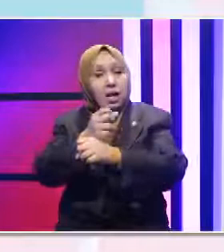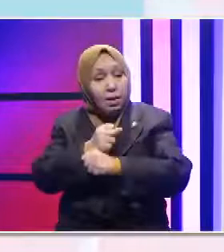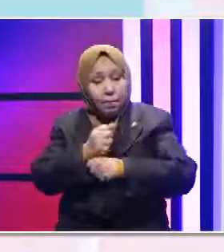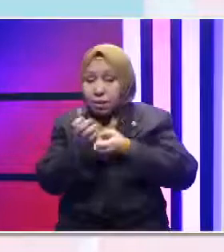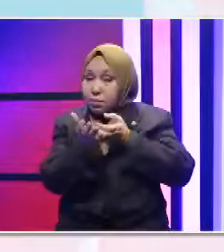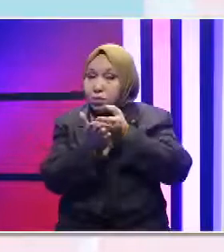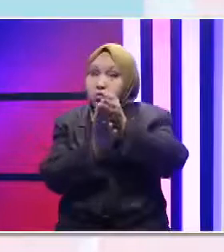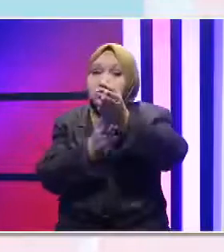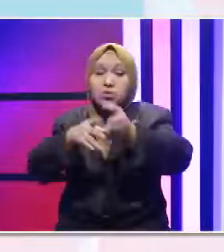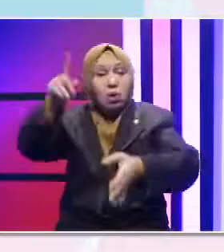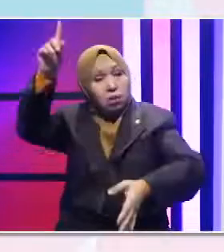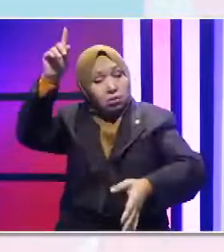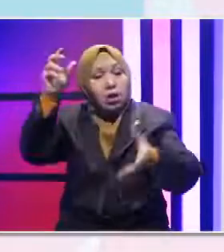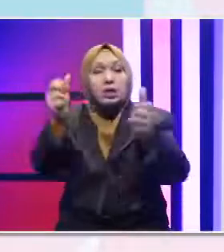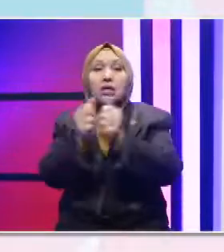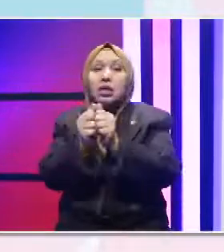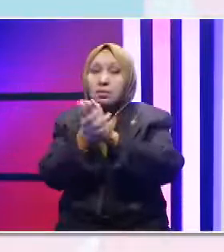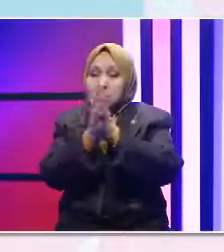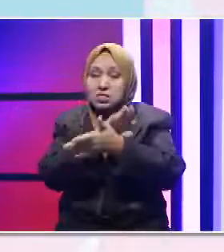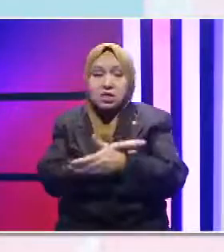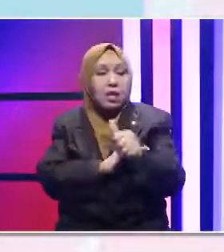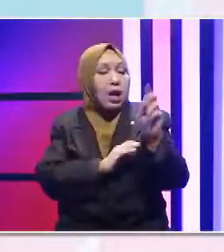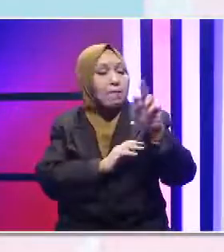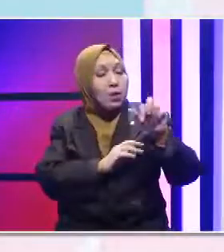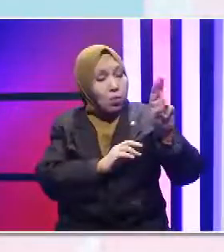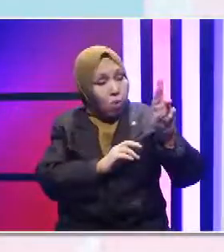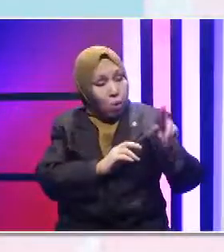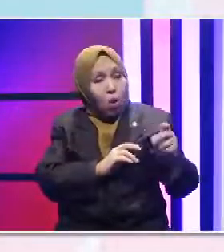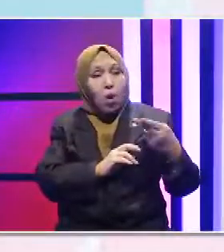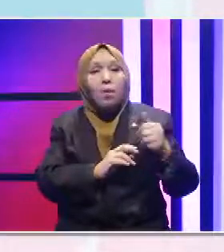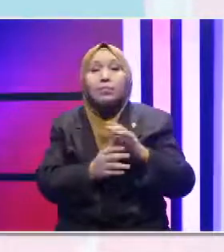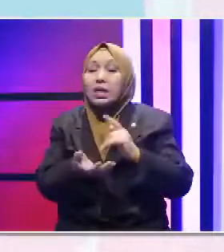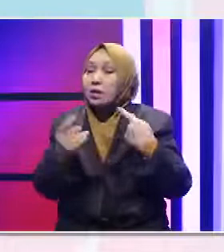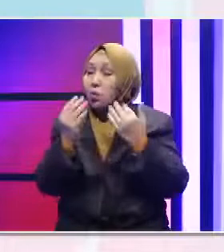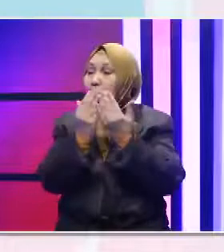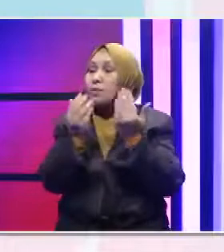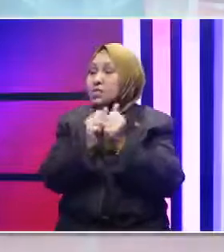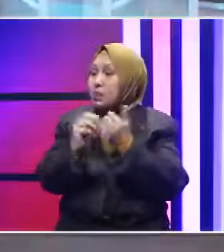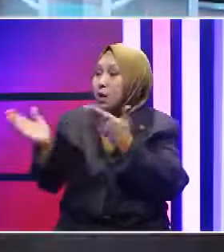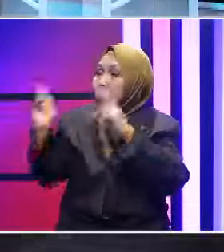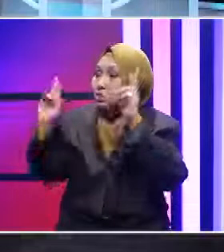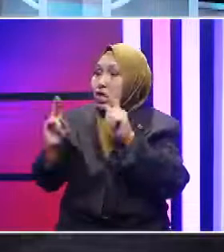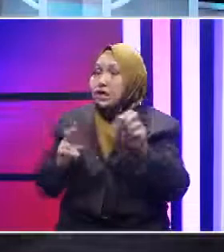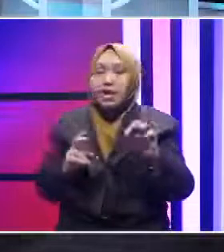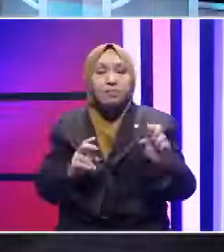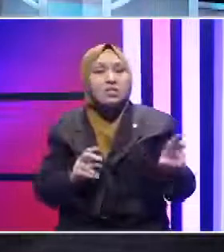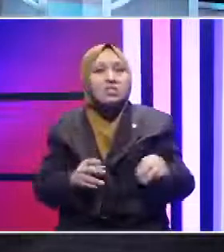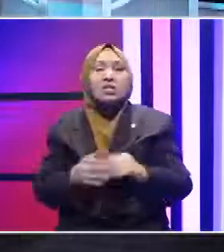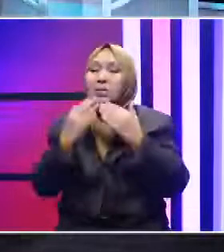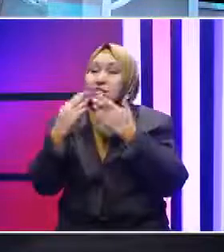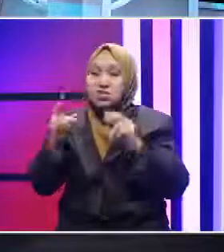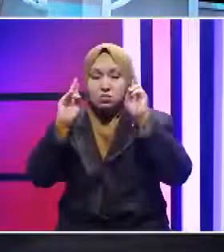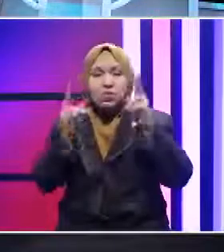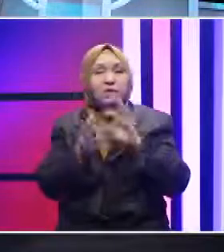menuju Allah dengan menjadi abrar lafi naim. Kita berdoa bersama Ustaz Tarmizi. Terima kasih Fadil Ustaz Faz.